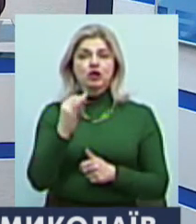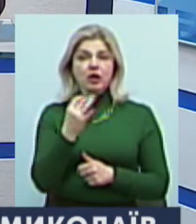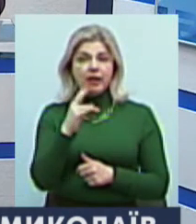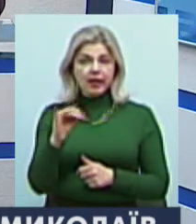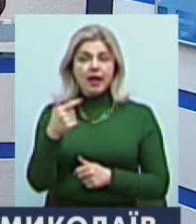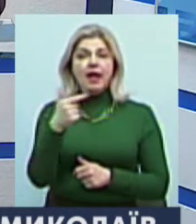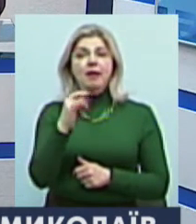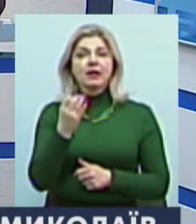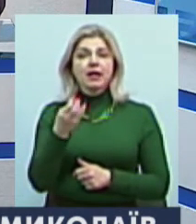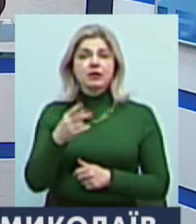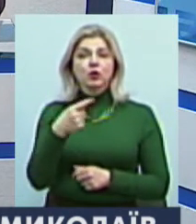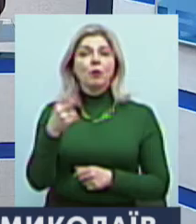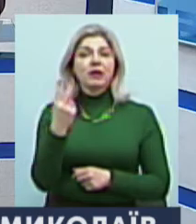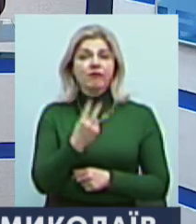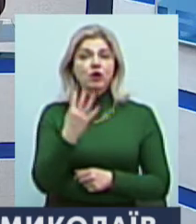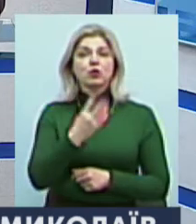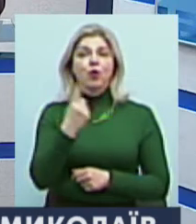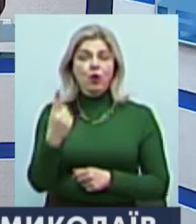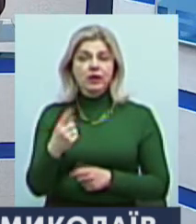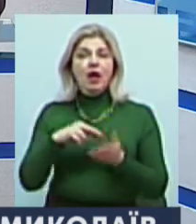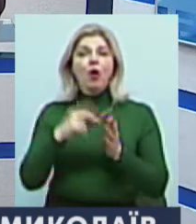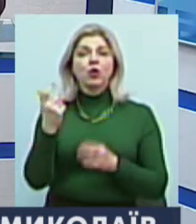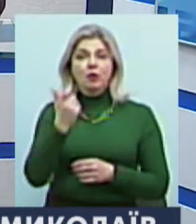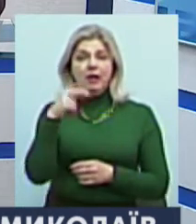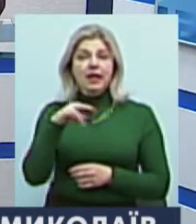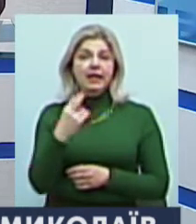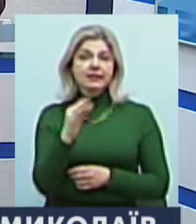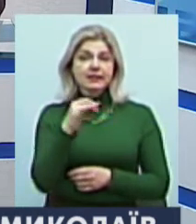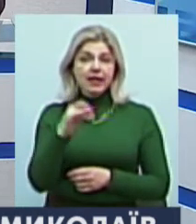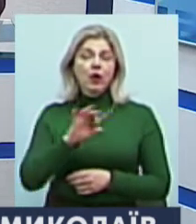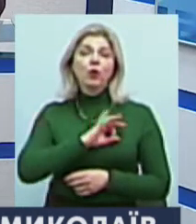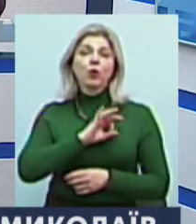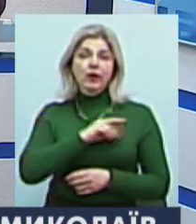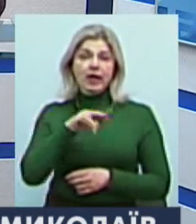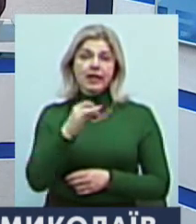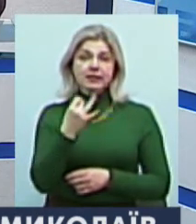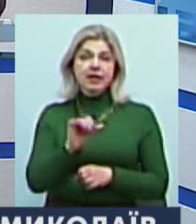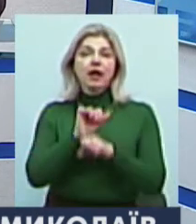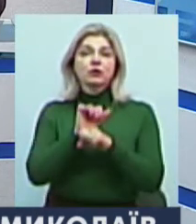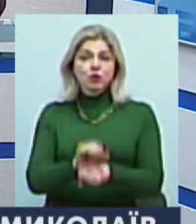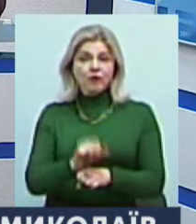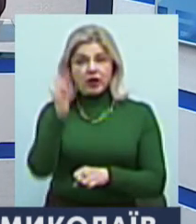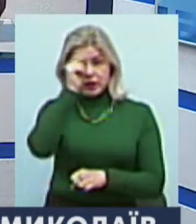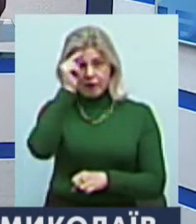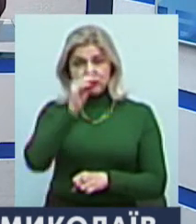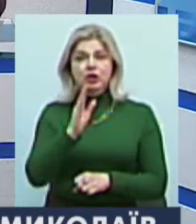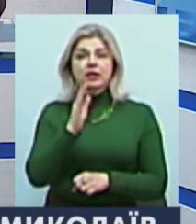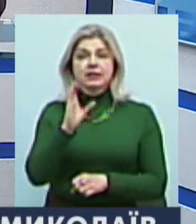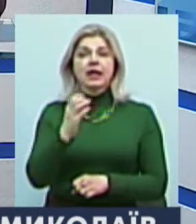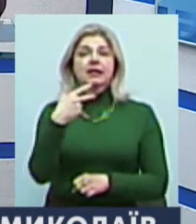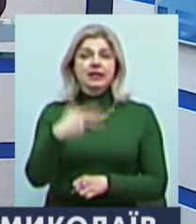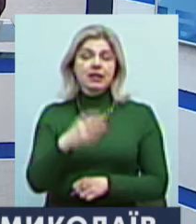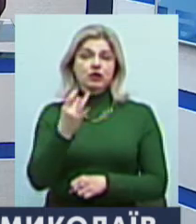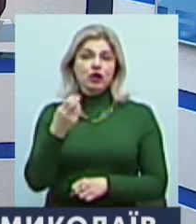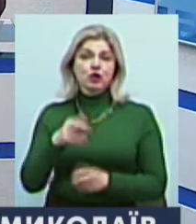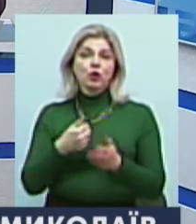номер 41, економічний ліцей номер 1, юридичний ліцей, призупинять навчальний процес у вказаних закладах з 30 січня